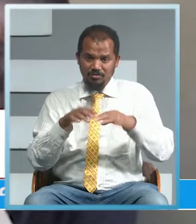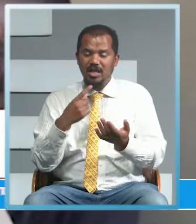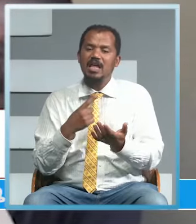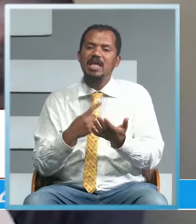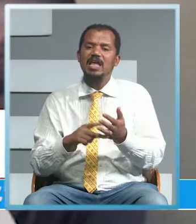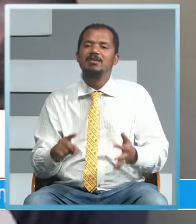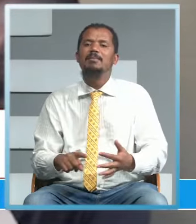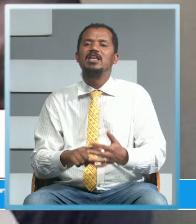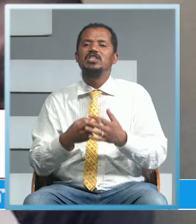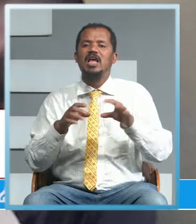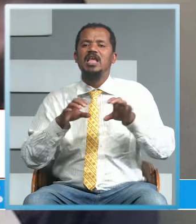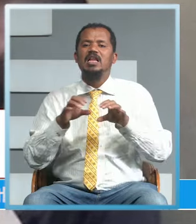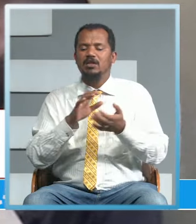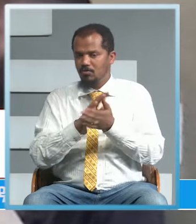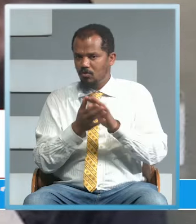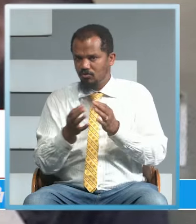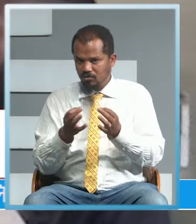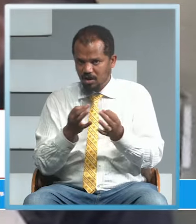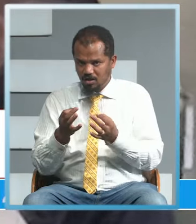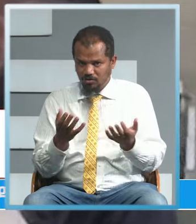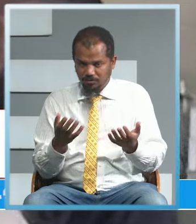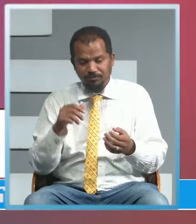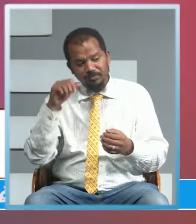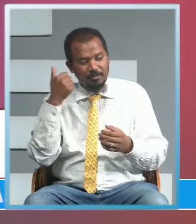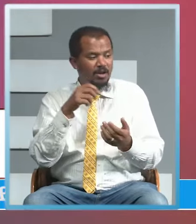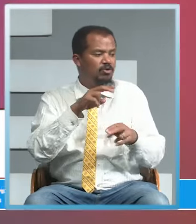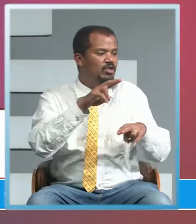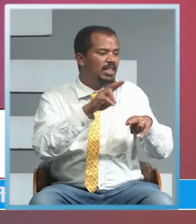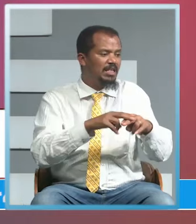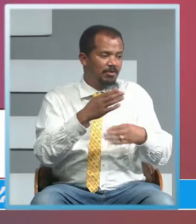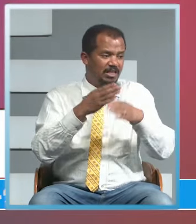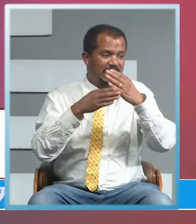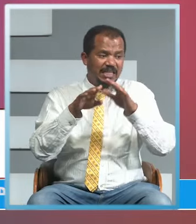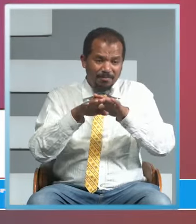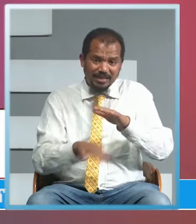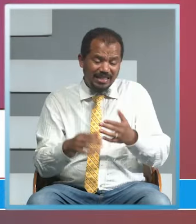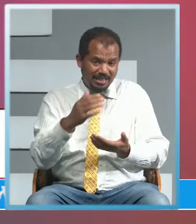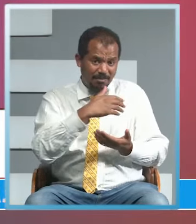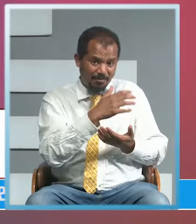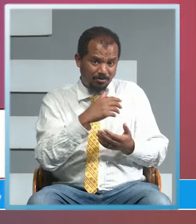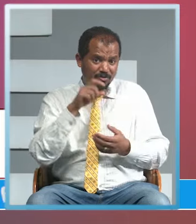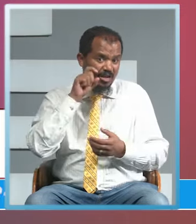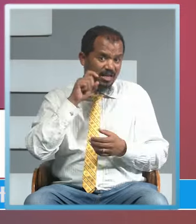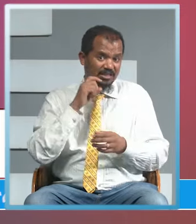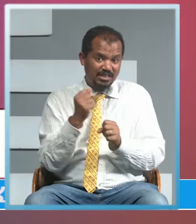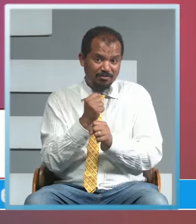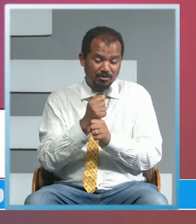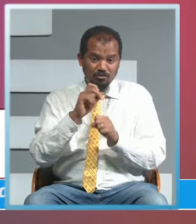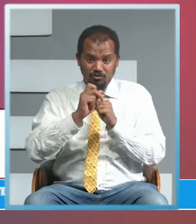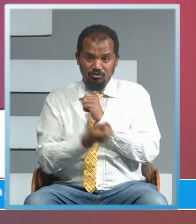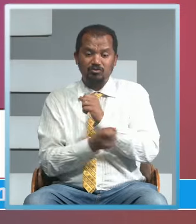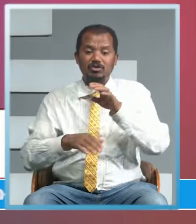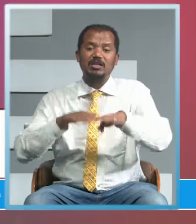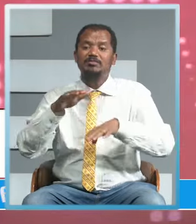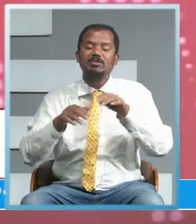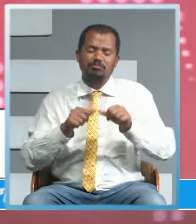የተወሰደው እርምጃም ይህንኑን መነሻ ያደረገ መሆኑም ተገልጿል። በሌሎች ከተቀመጠው ደረጃ በታች በሚያመርቱ ፕላስቲክ አምራች